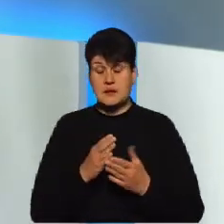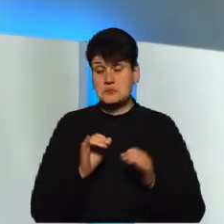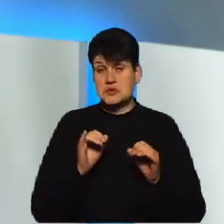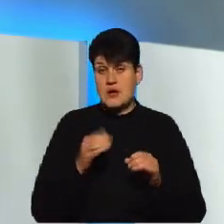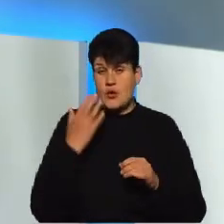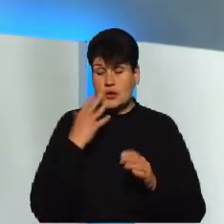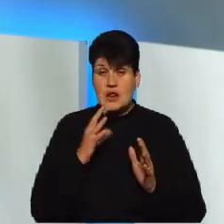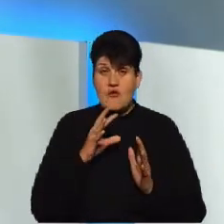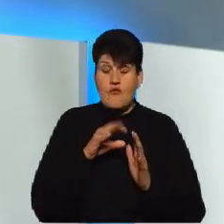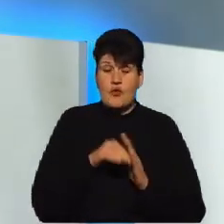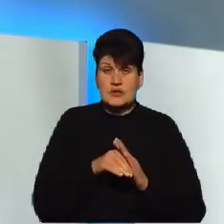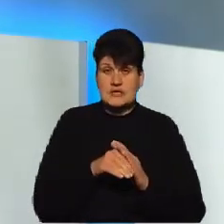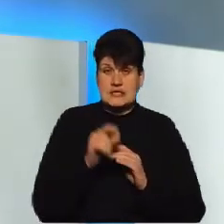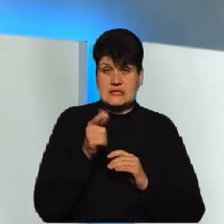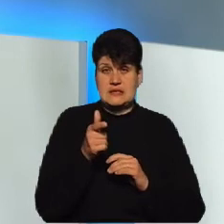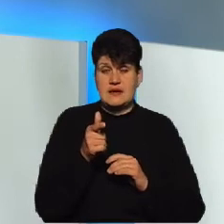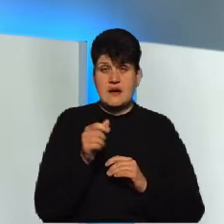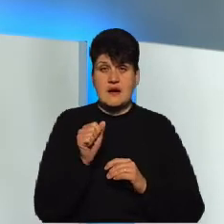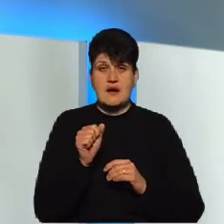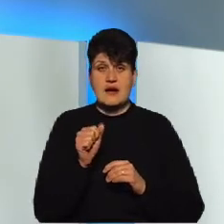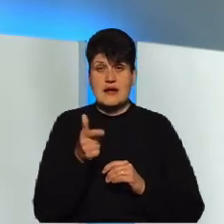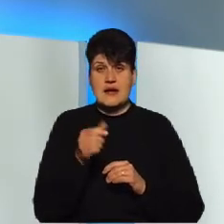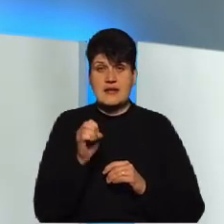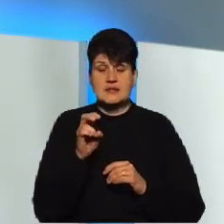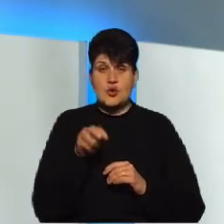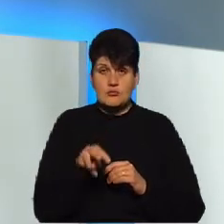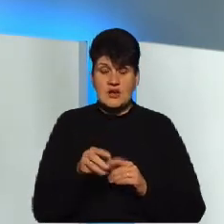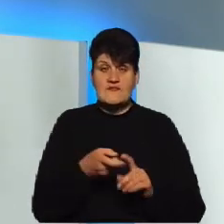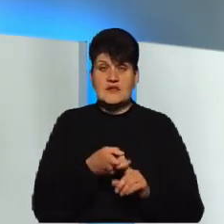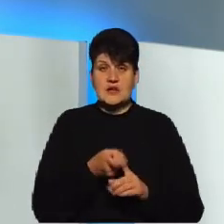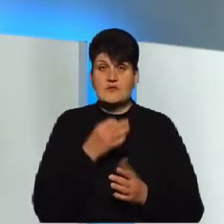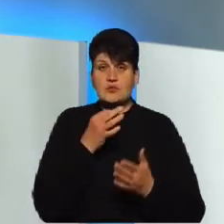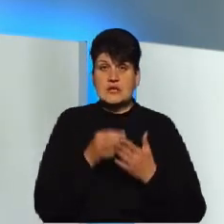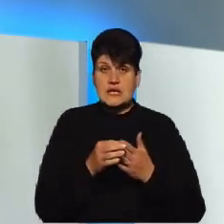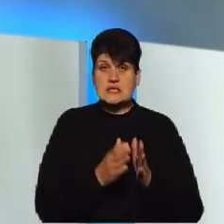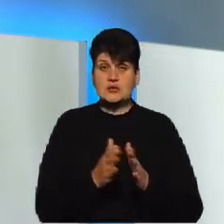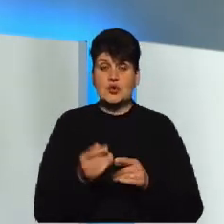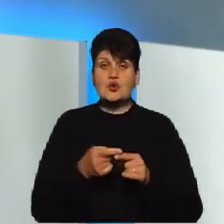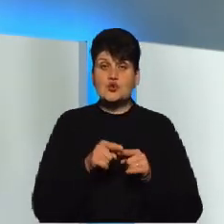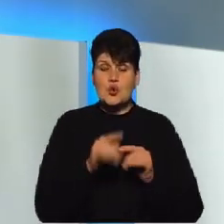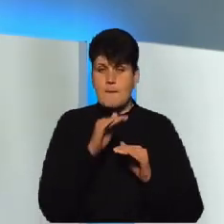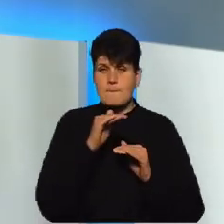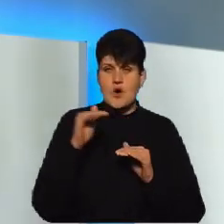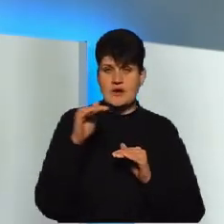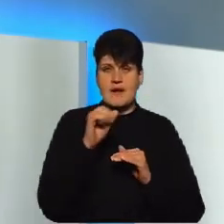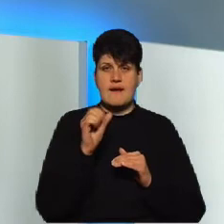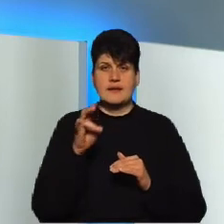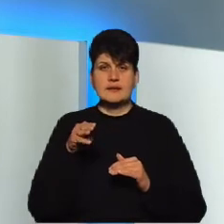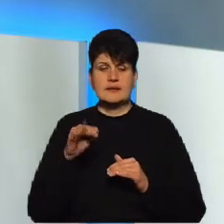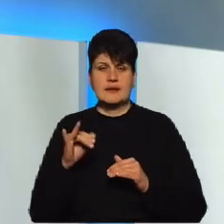фрагментик геному віруса, який відповідальний за структуру саме оцього поверхневого антигену. І